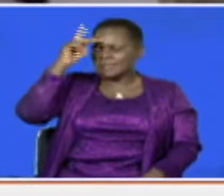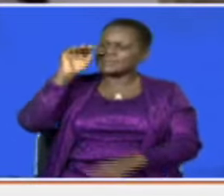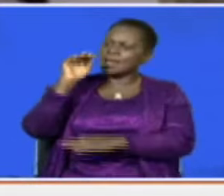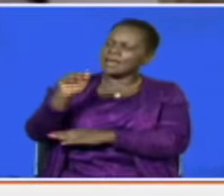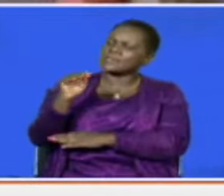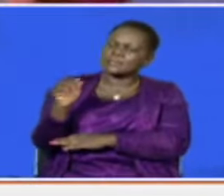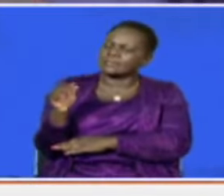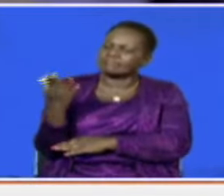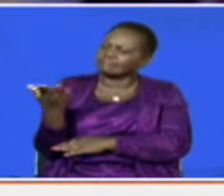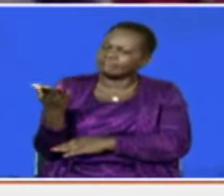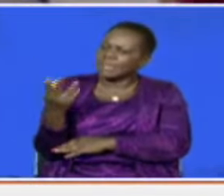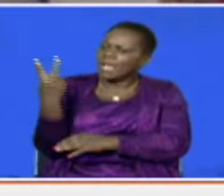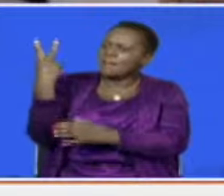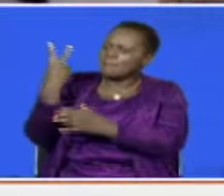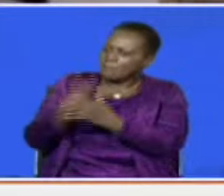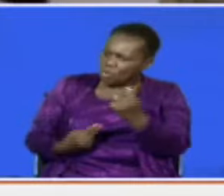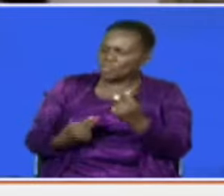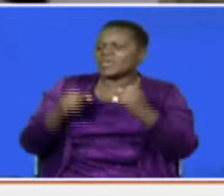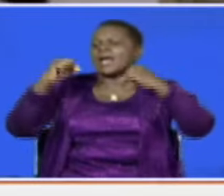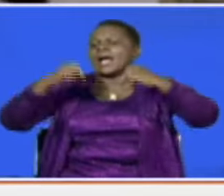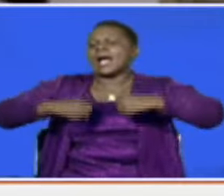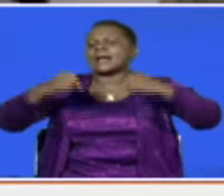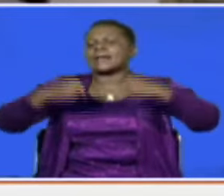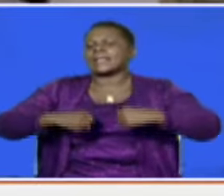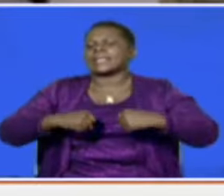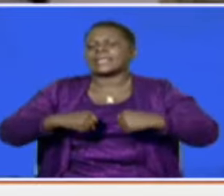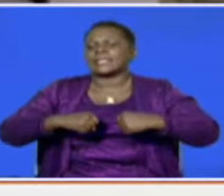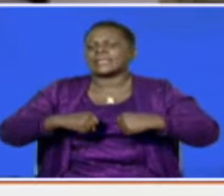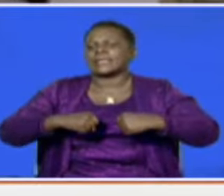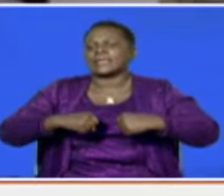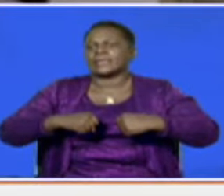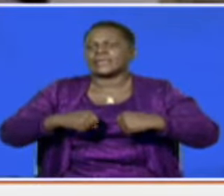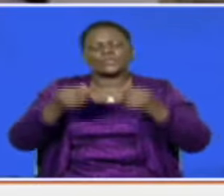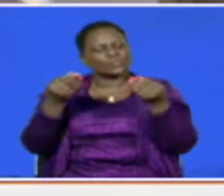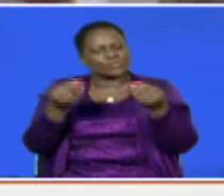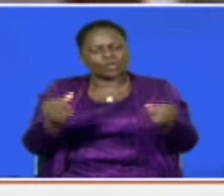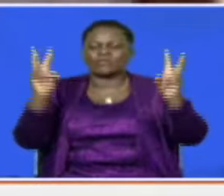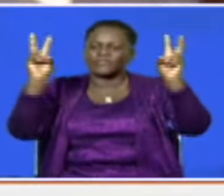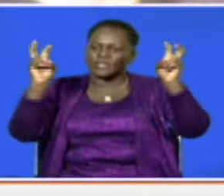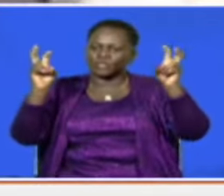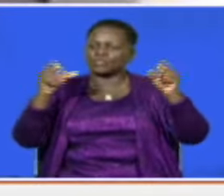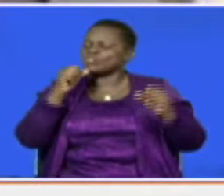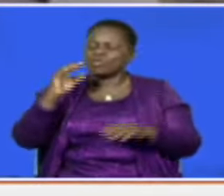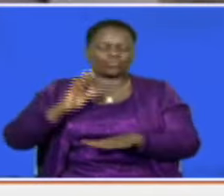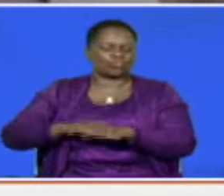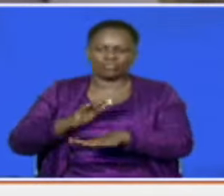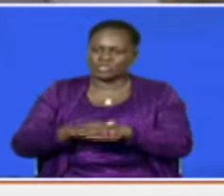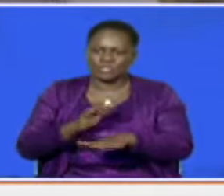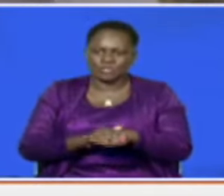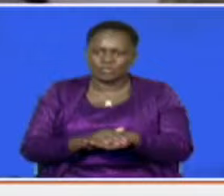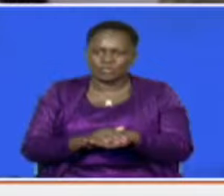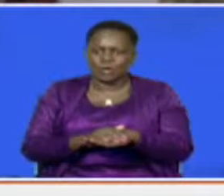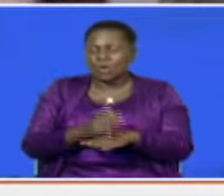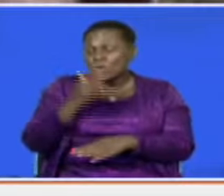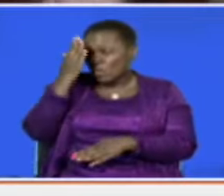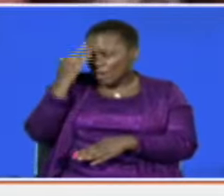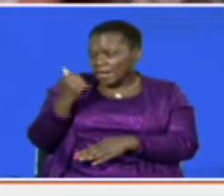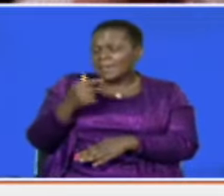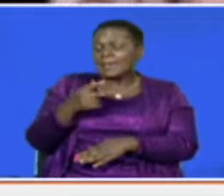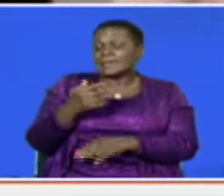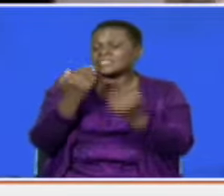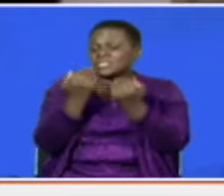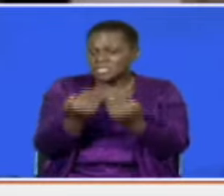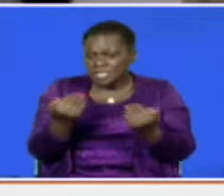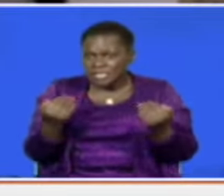both sides wawe na middle ground katikati ya kusuluhisha hii maneno, kwa sababu sio mzuri sisi, kwa sababu watoto